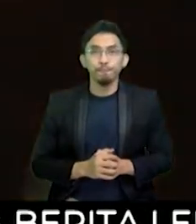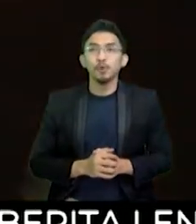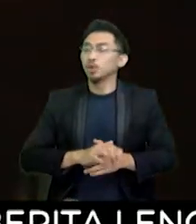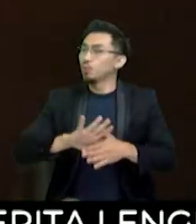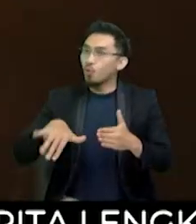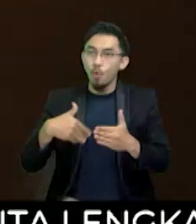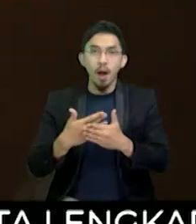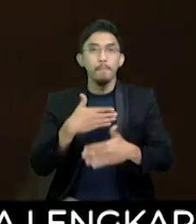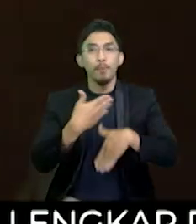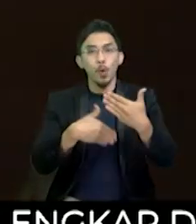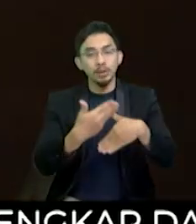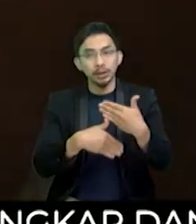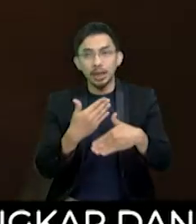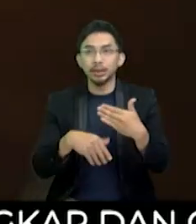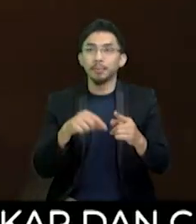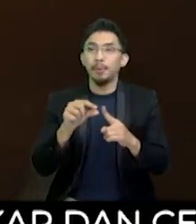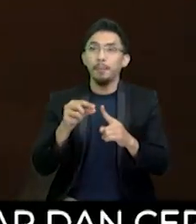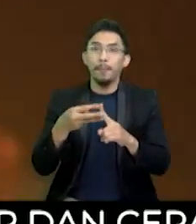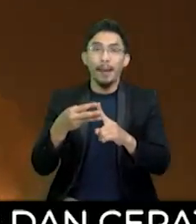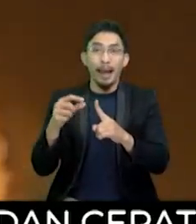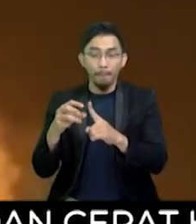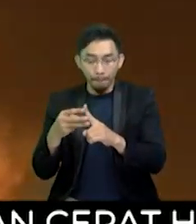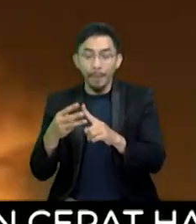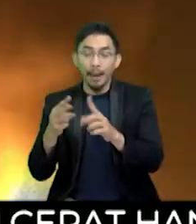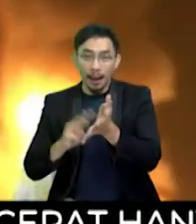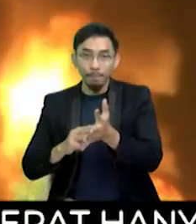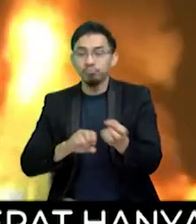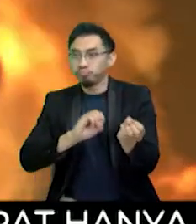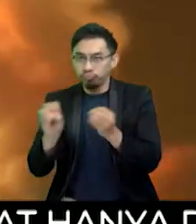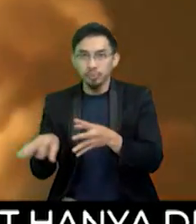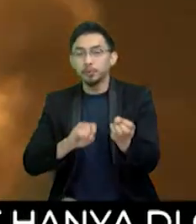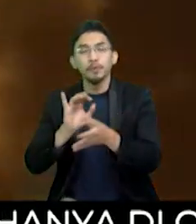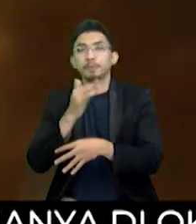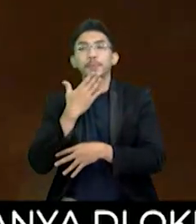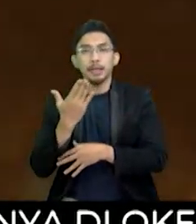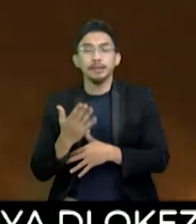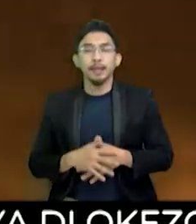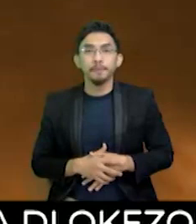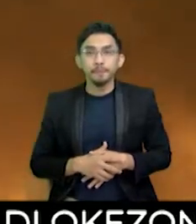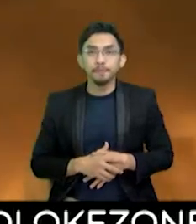kilang Pertamina Cilacap. Dari Cilacap, Jawa Tengah, Heri Susanto melaporkan.